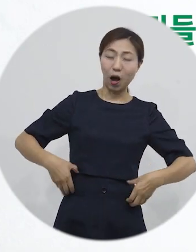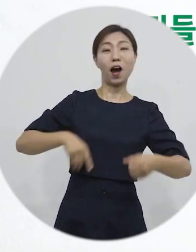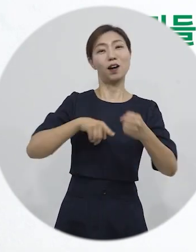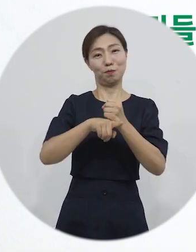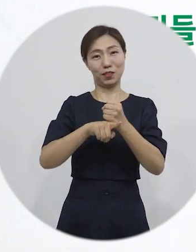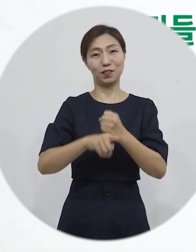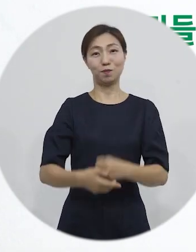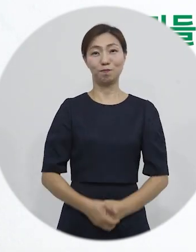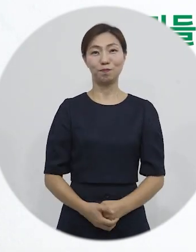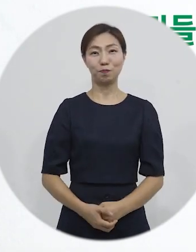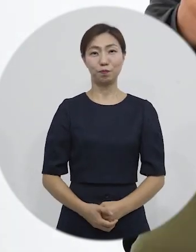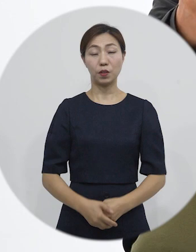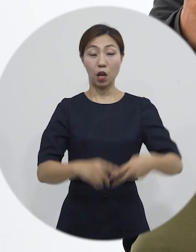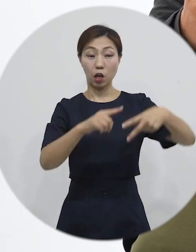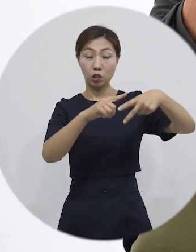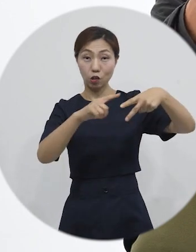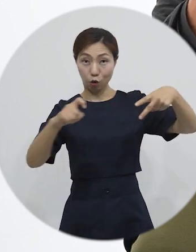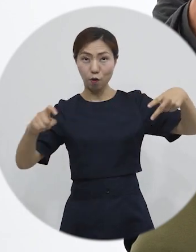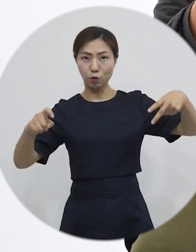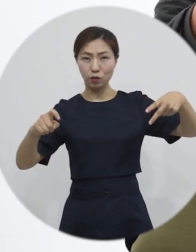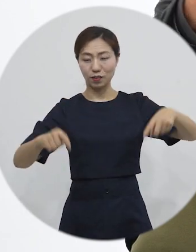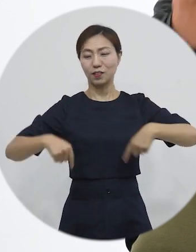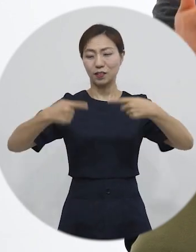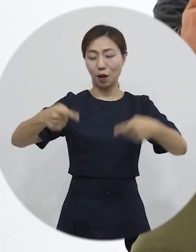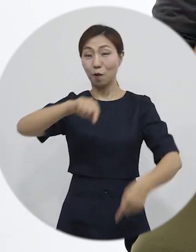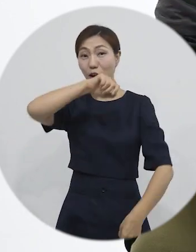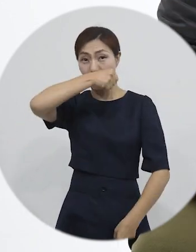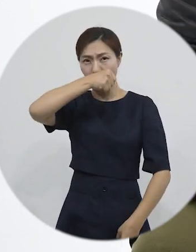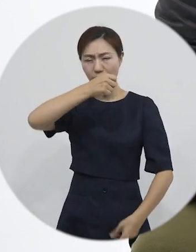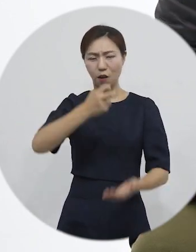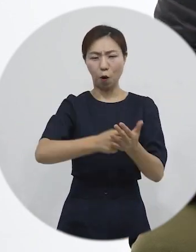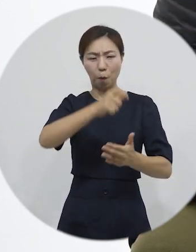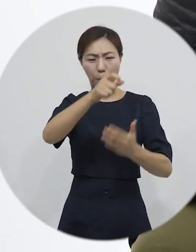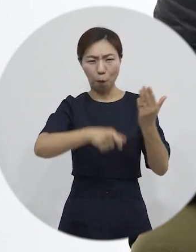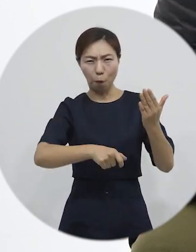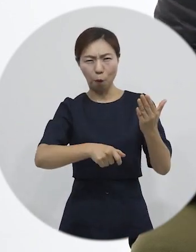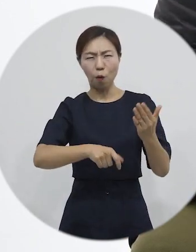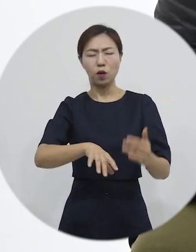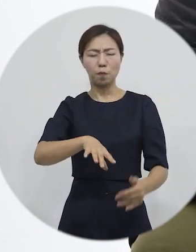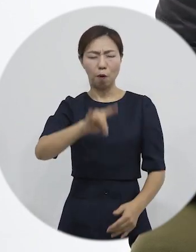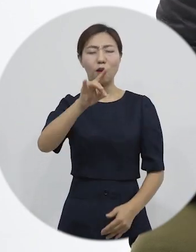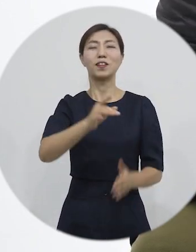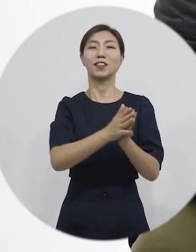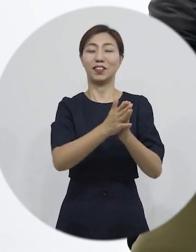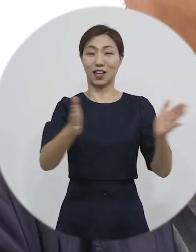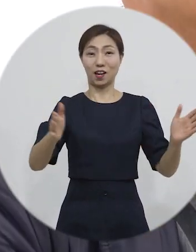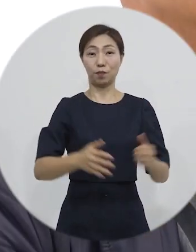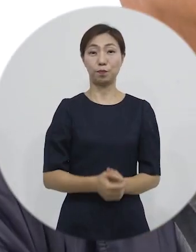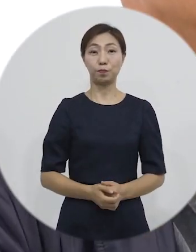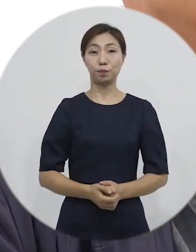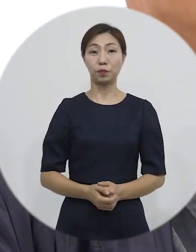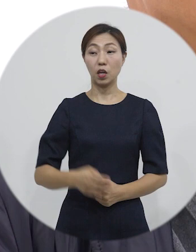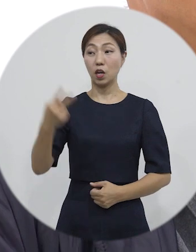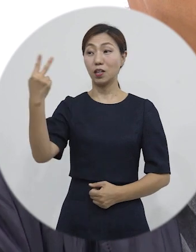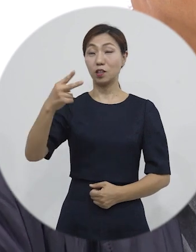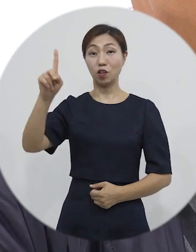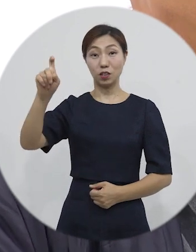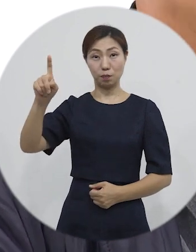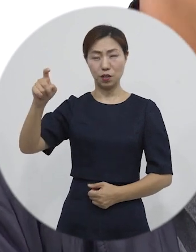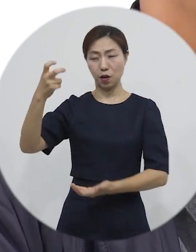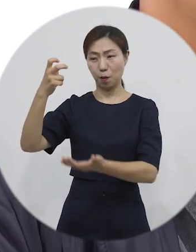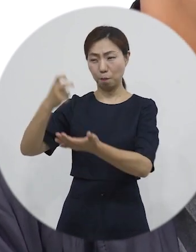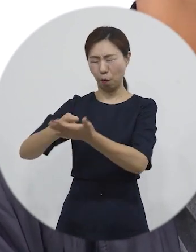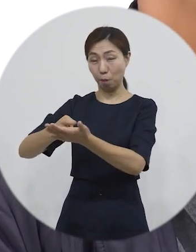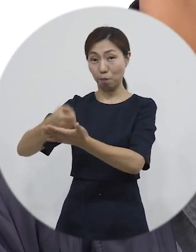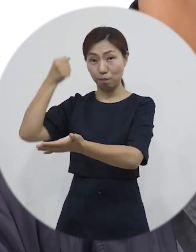겁니다. 그만큼 이 서대문구의 경우에는 참여예산제를 굉장히 빠르게 시행했다라고 하는 것이 있고요. 그리고 법에 의해서 의무화가 되자마자